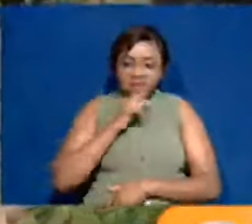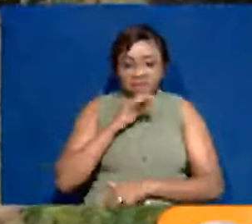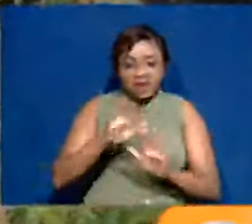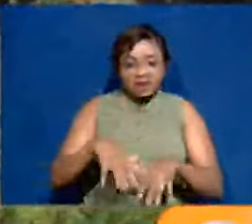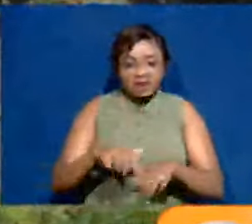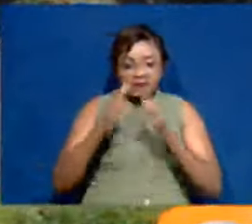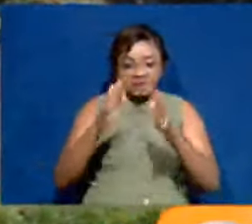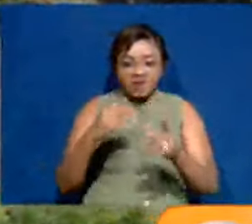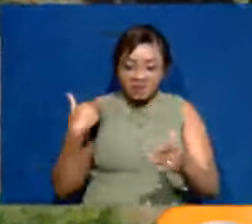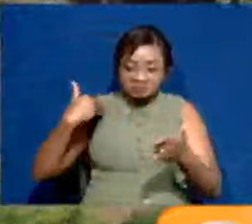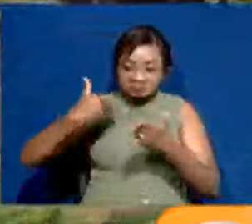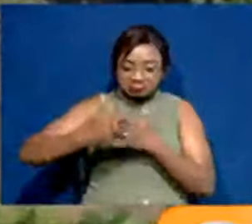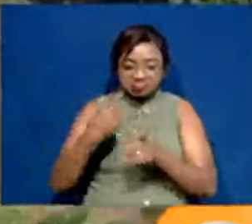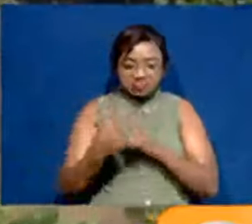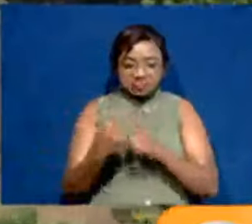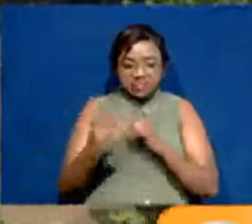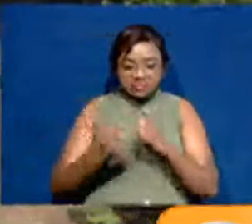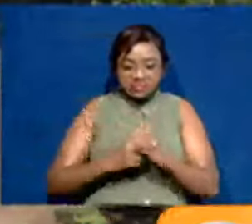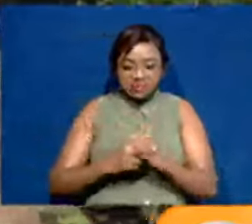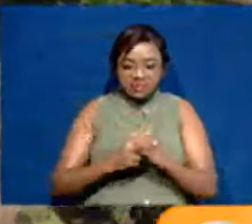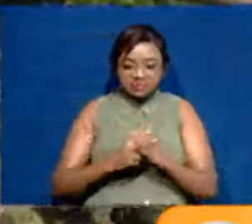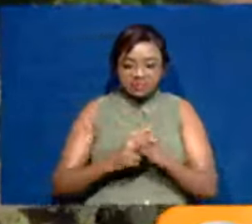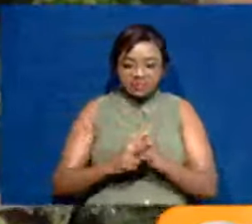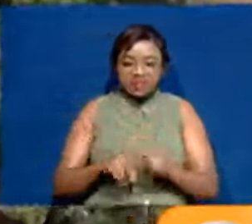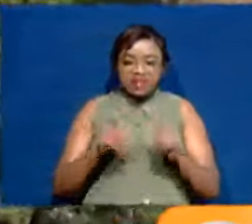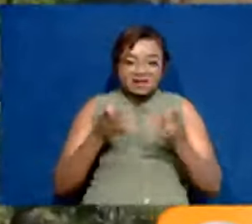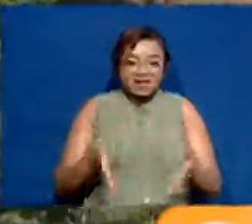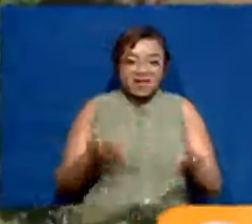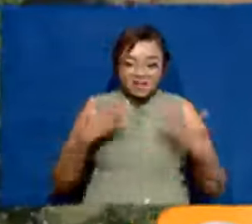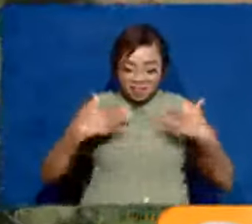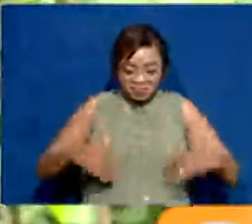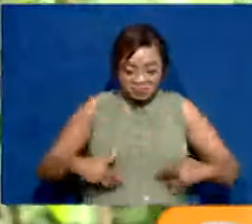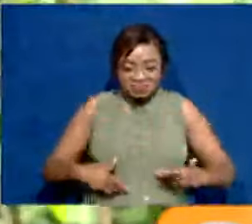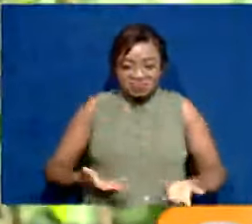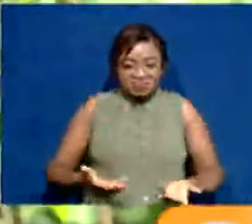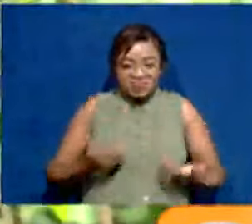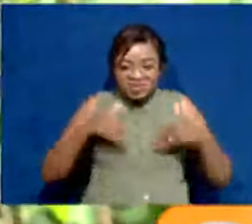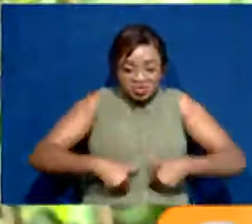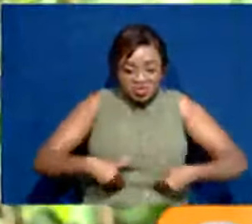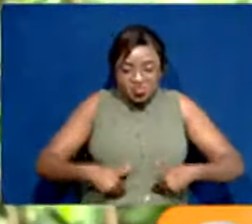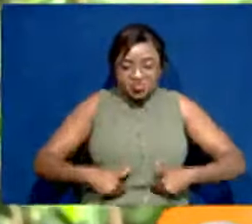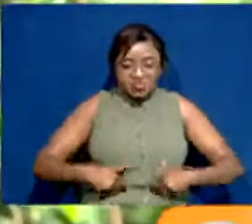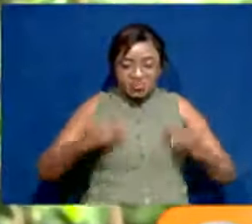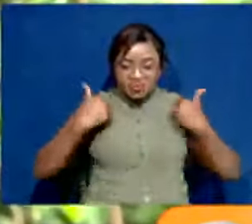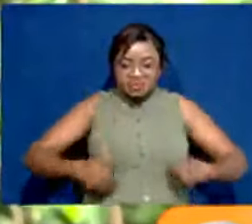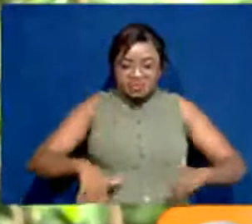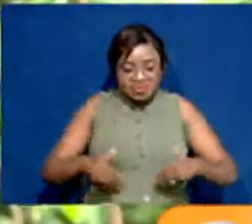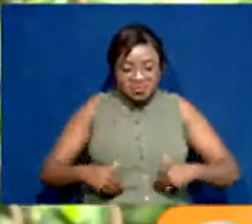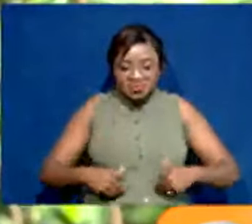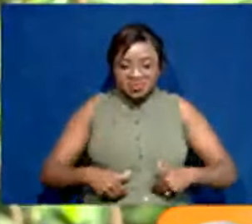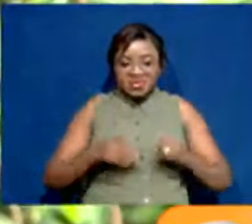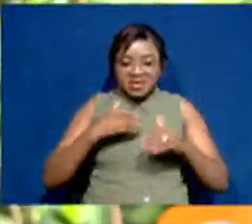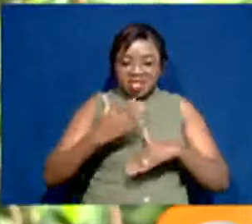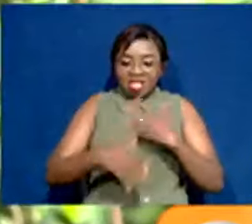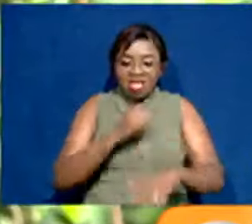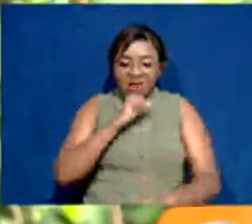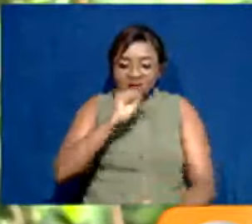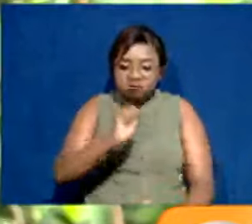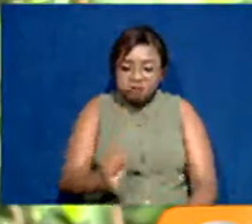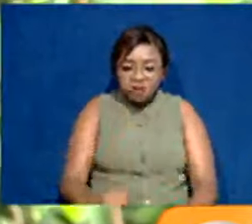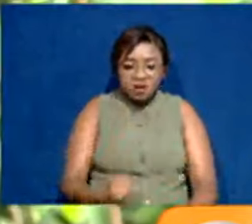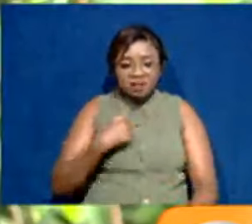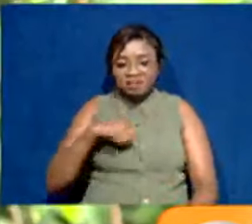for 7 years. Sasa umri wangu ni mdogo na nitaenda na mbele na kuzeeka. Sasa nikizeeka nitakuwa tu nakaa